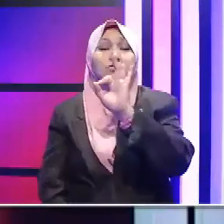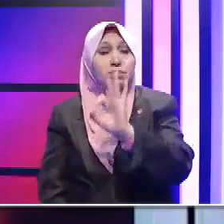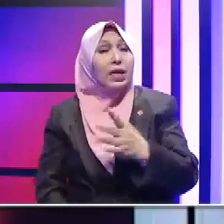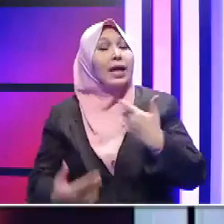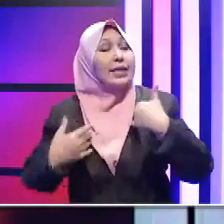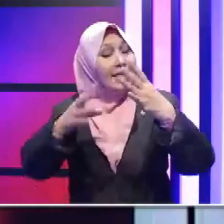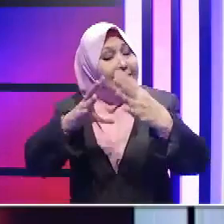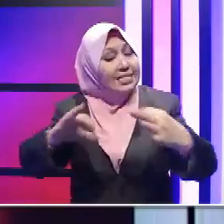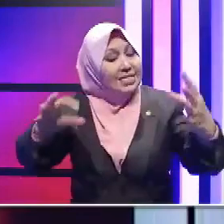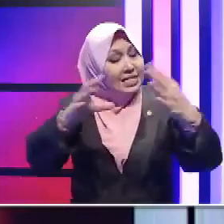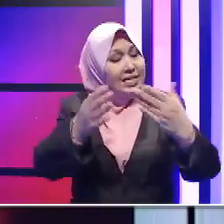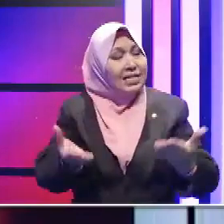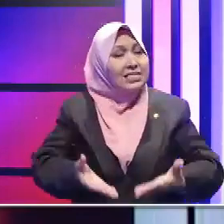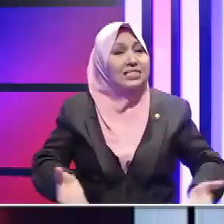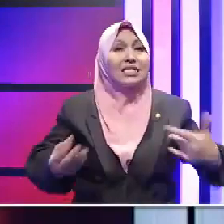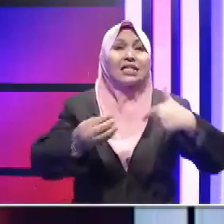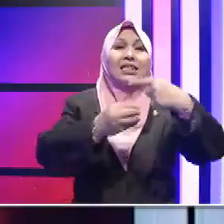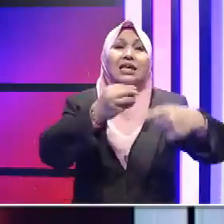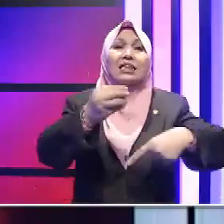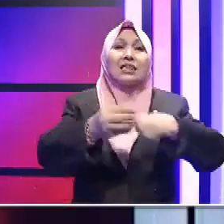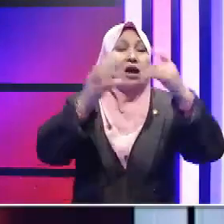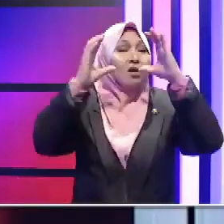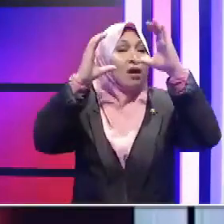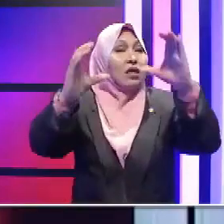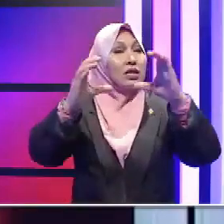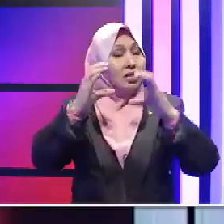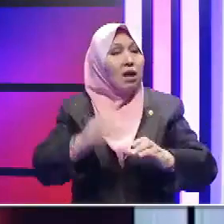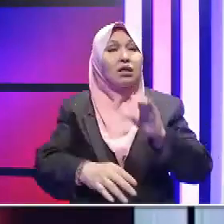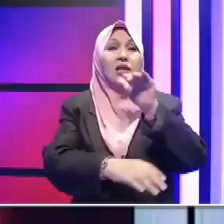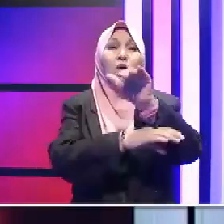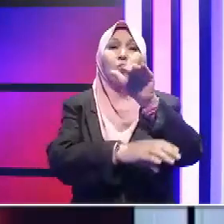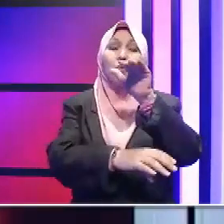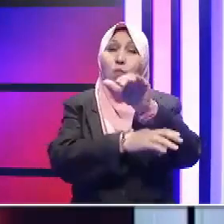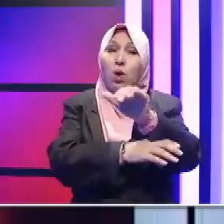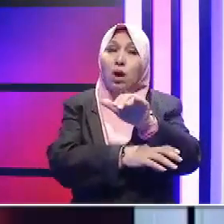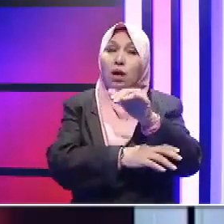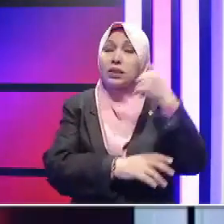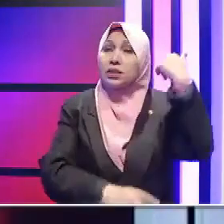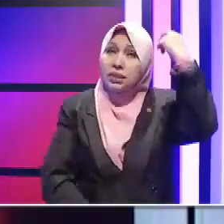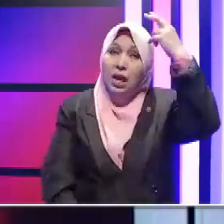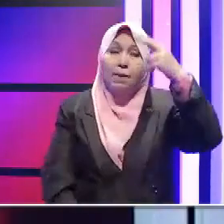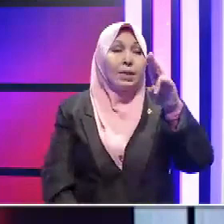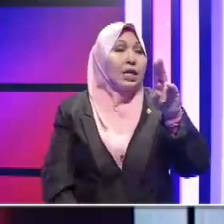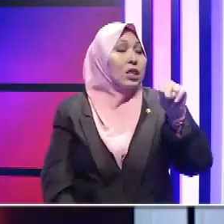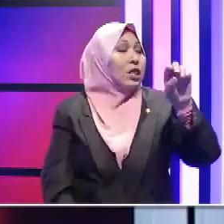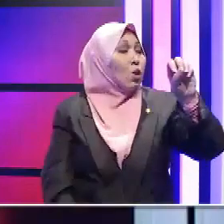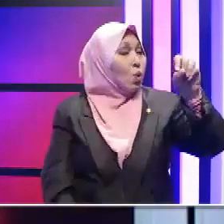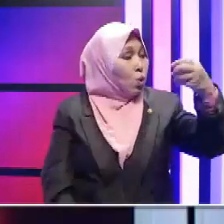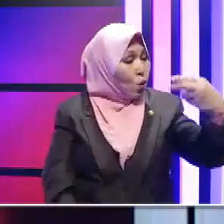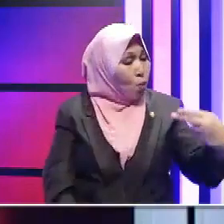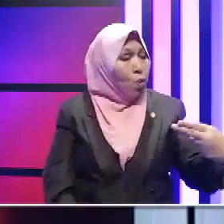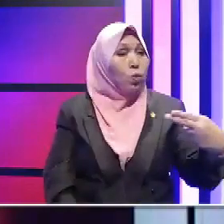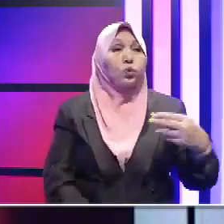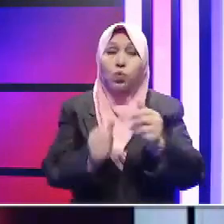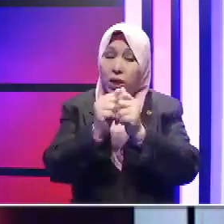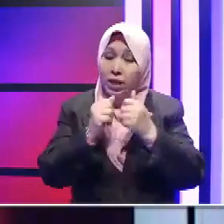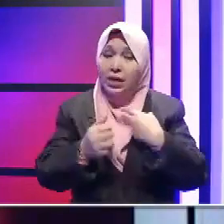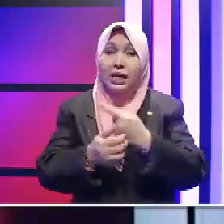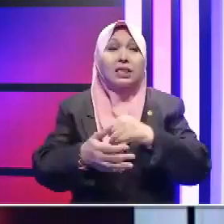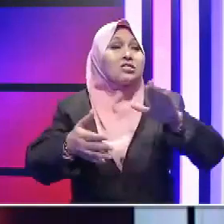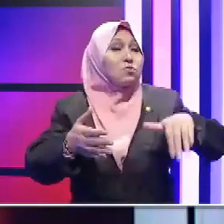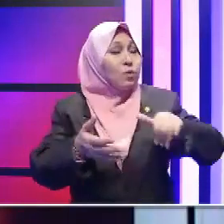diceritakan disini mengenai tentang kaidah dakwah dengan kaidah dakwah nabi nabi Nuh ini tadi Mari sama-sama